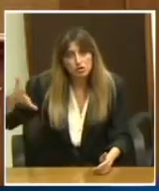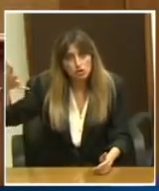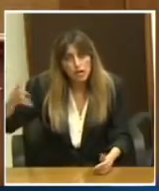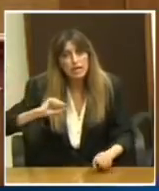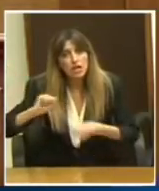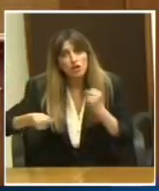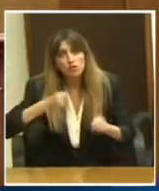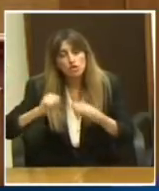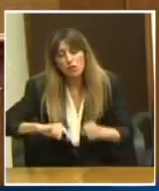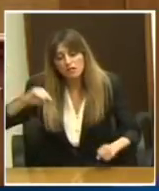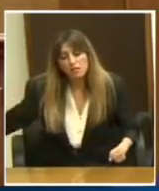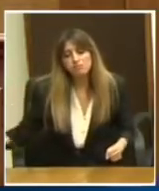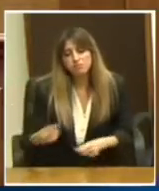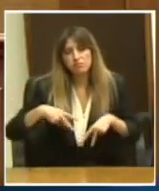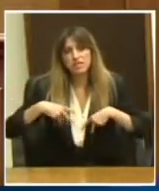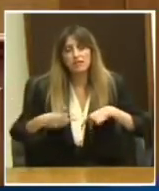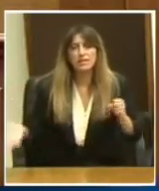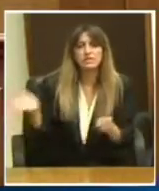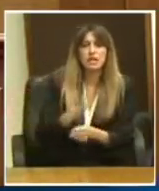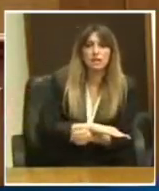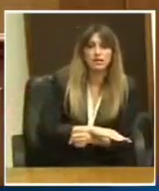26 χρόνια. Και εσείς, κυρία Μπακογιάννη.